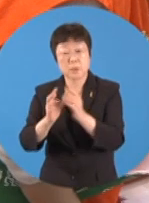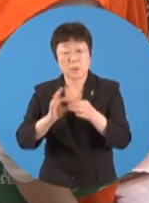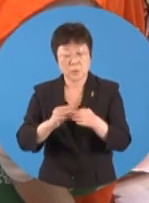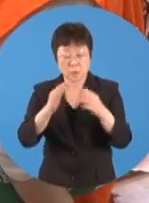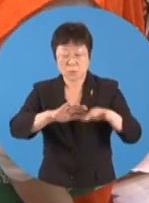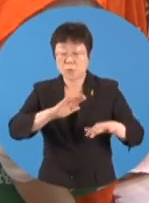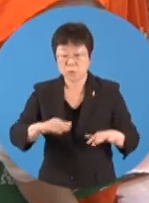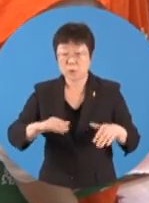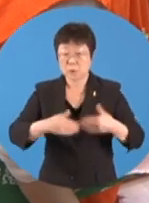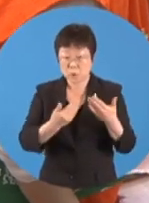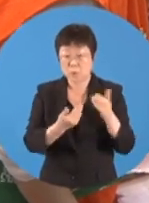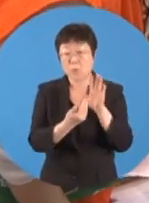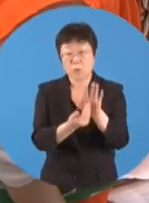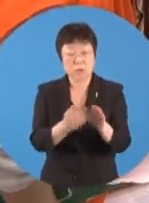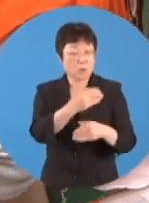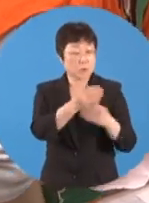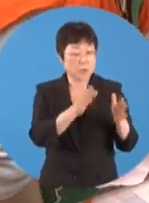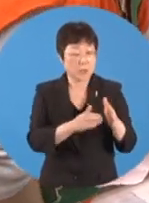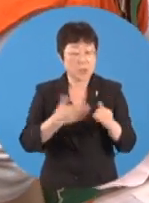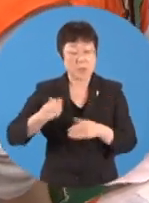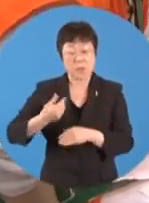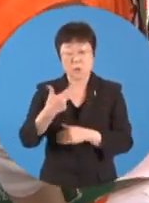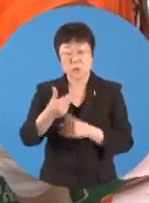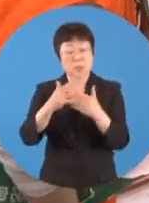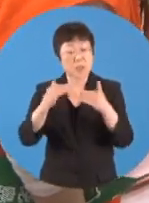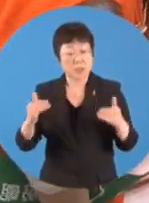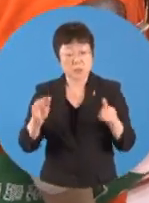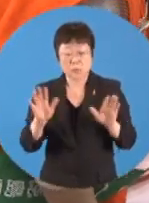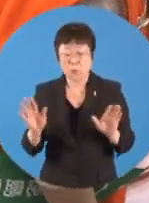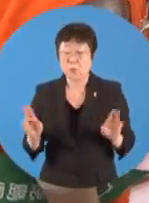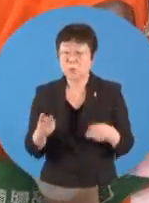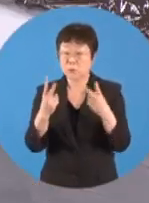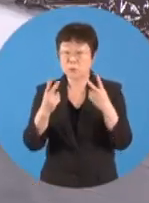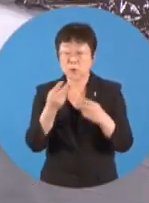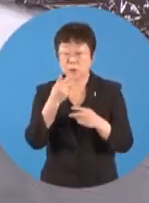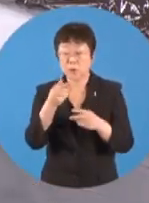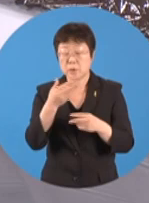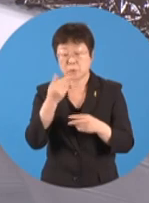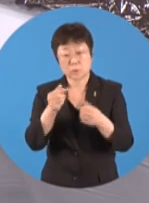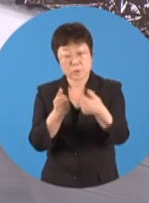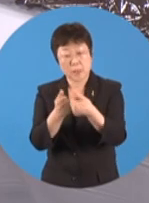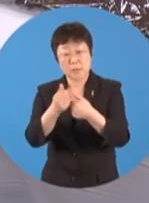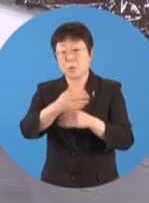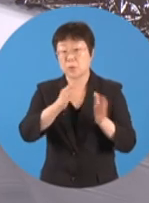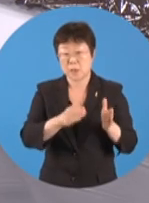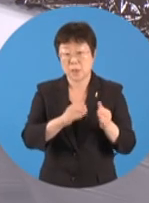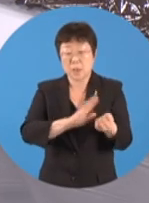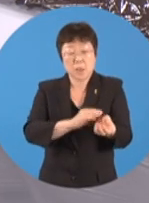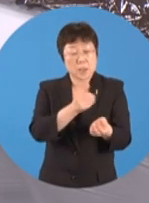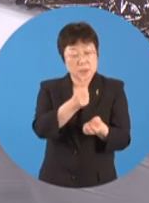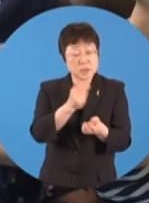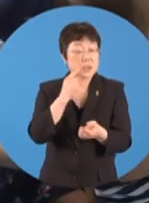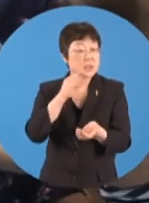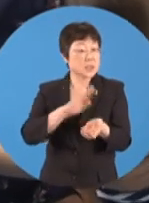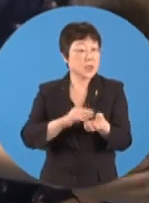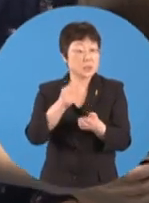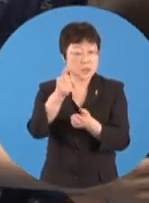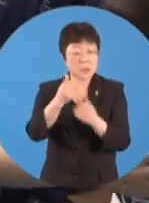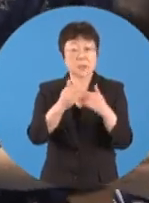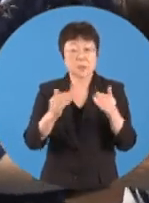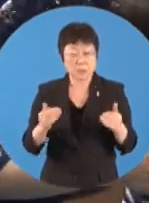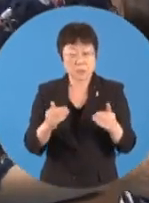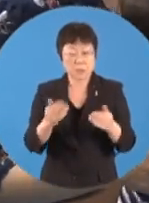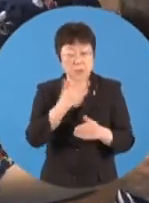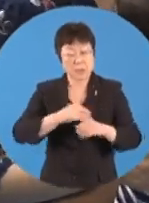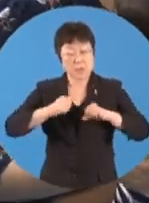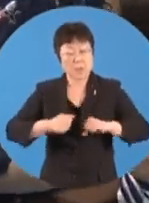防止コーナーや、栄養士会による離乳食の相談コーナー、医師会や歯科医師会による健康